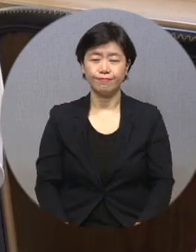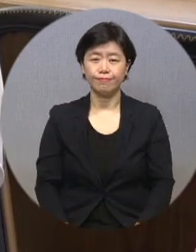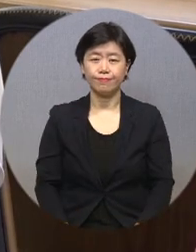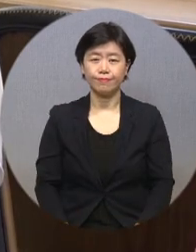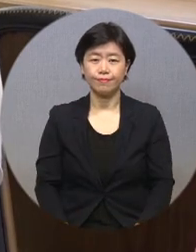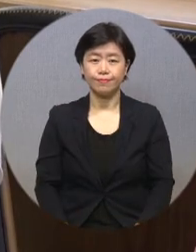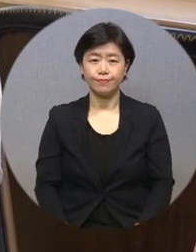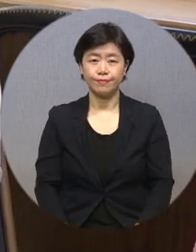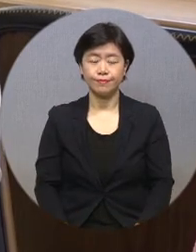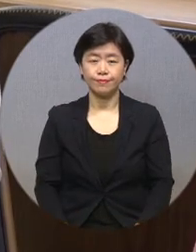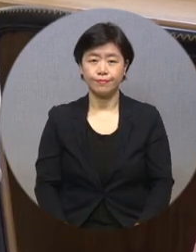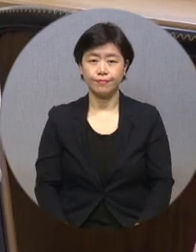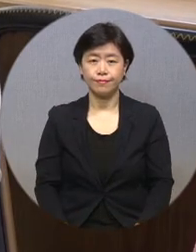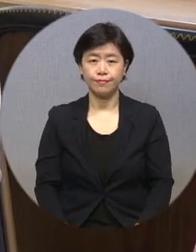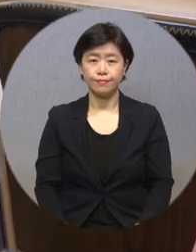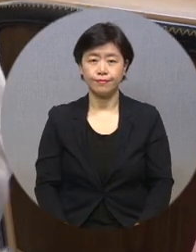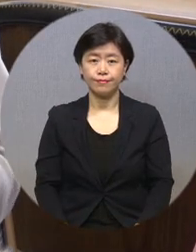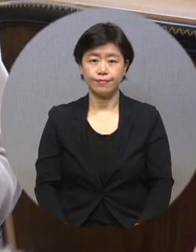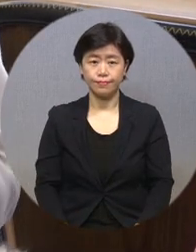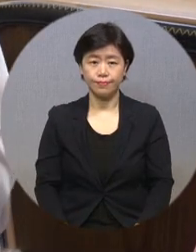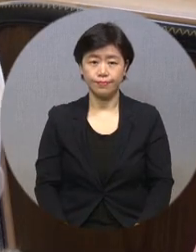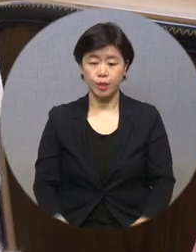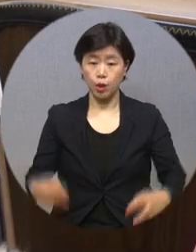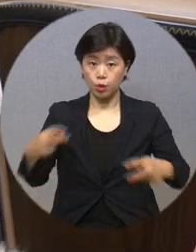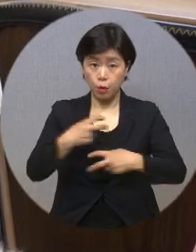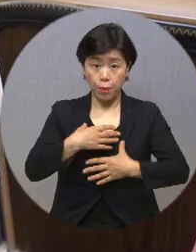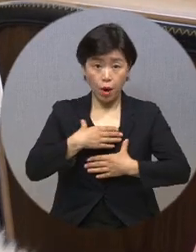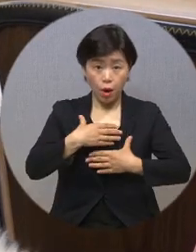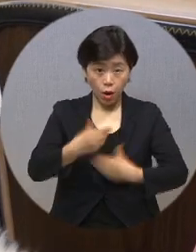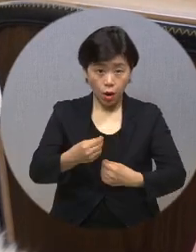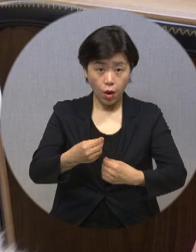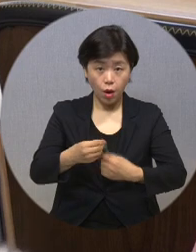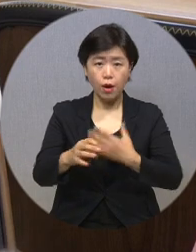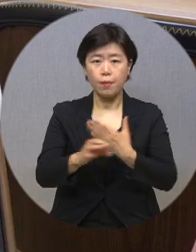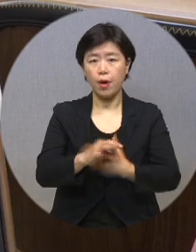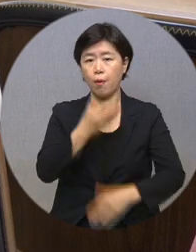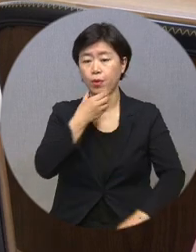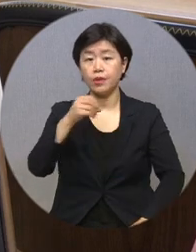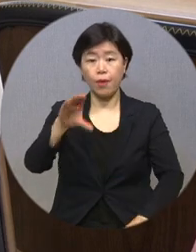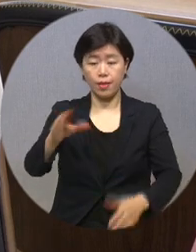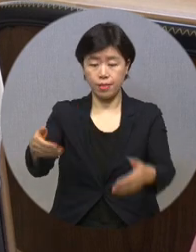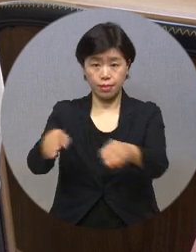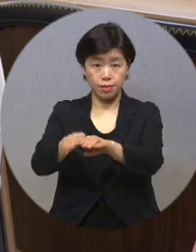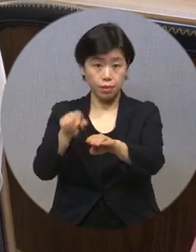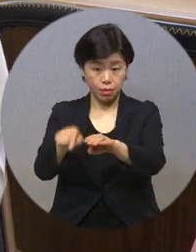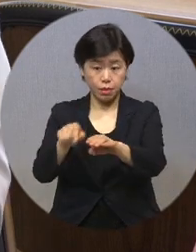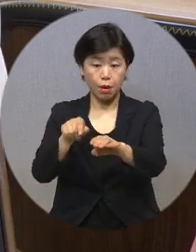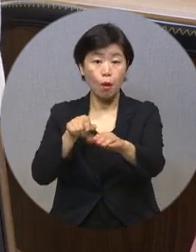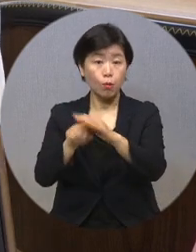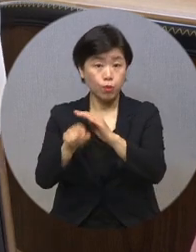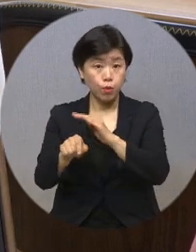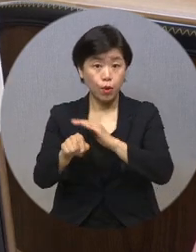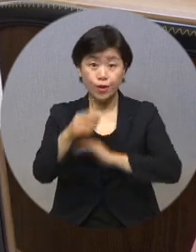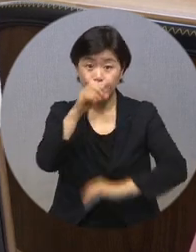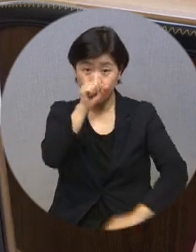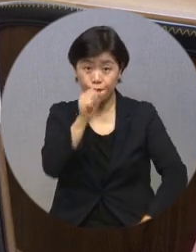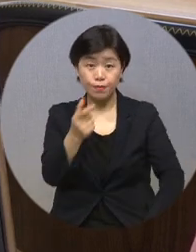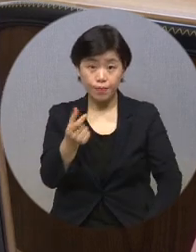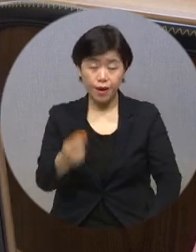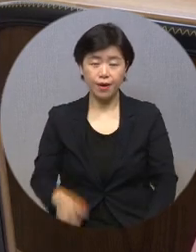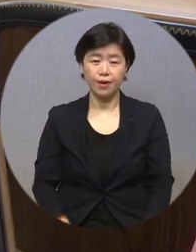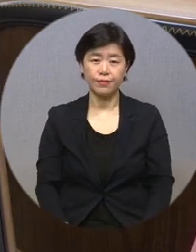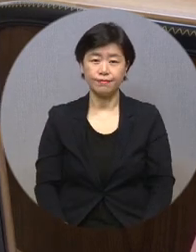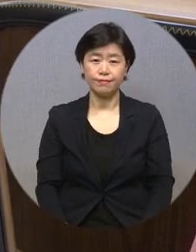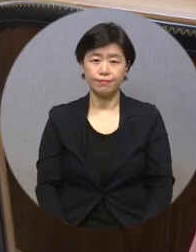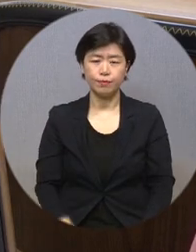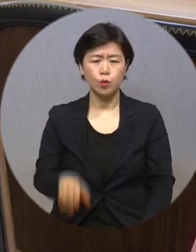많이 해놨으면 좋겠습니다. 교통편이 편리해요? 복지가 많이 이용할 수 있다는 거 그런 게 굉장히 많이